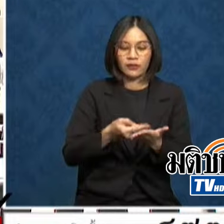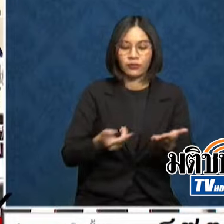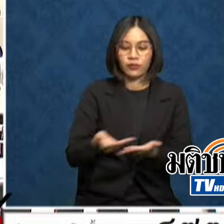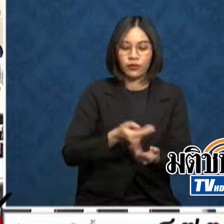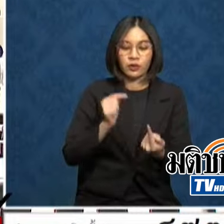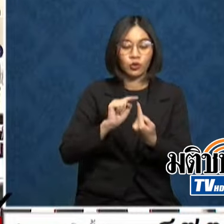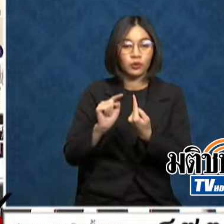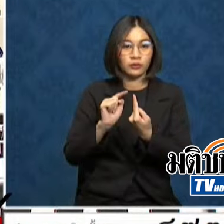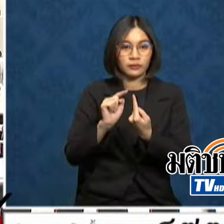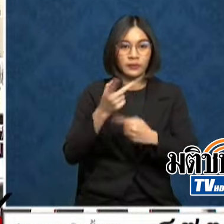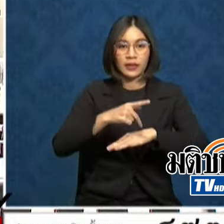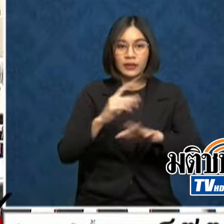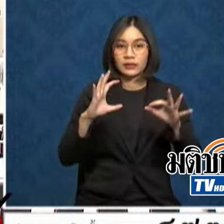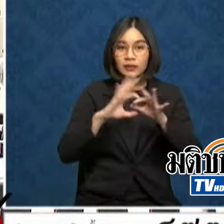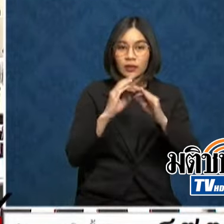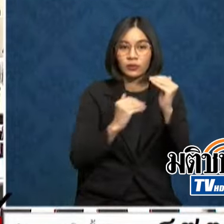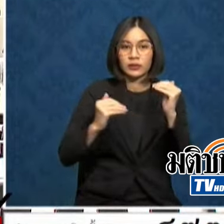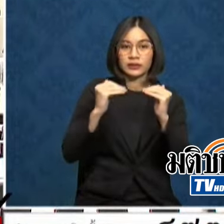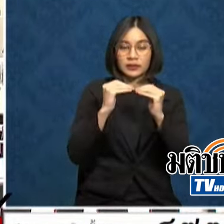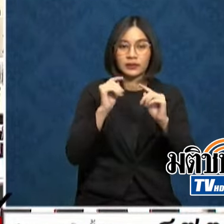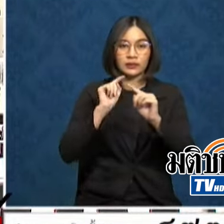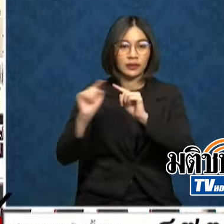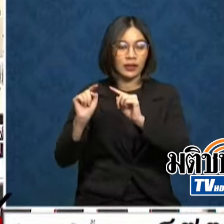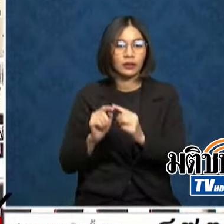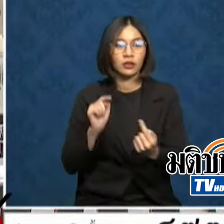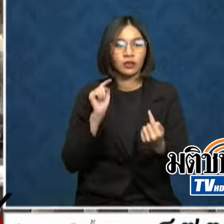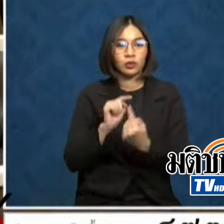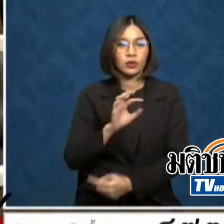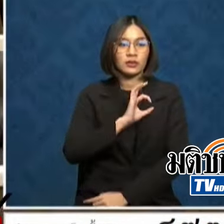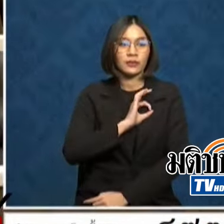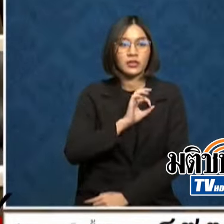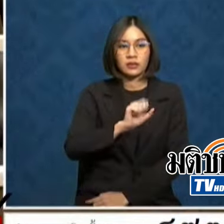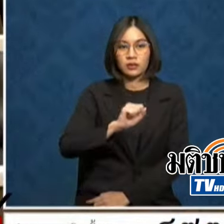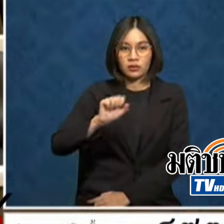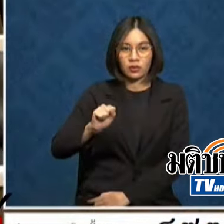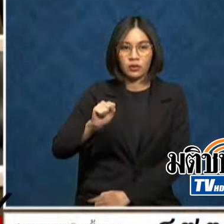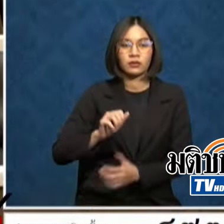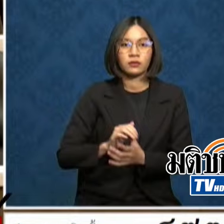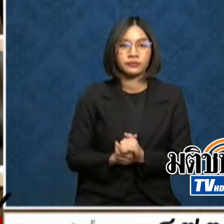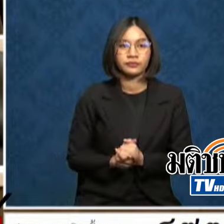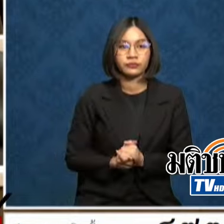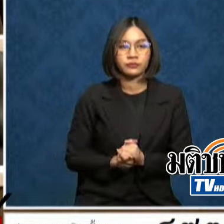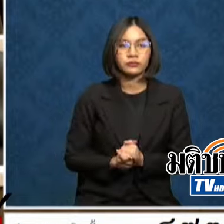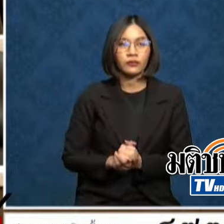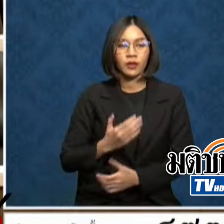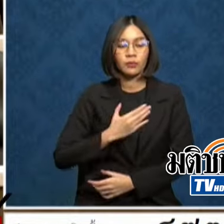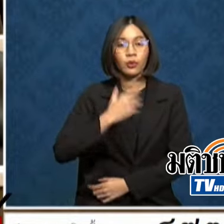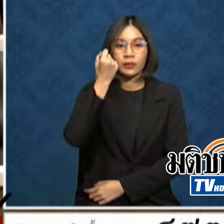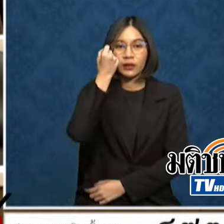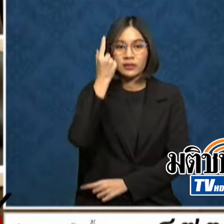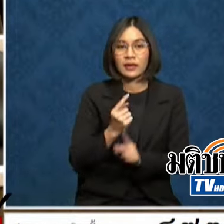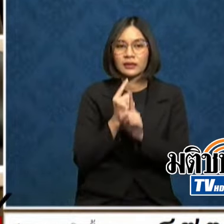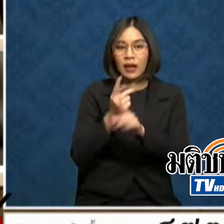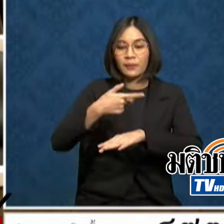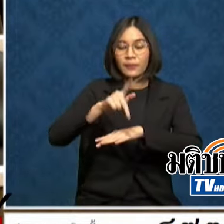ประธานประเด็นเกี่ยวกับการใช้เอกสิทธิ์ของสมาชิกสภาผู้แทนราษฎรผมเข้าใจตาม